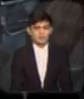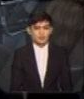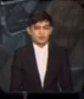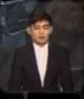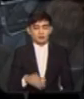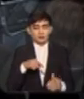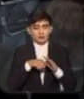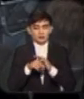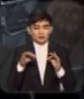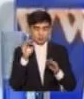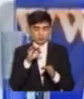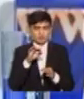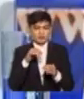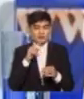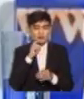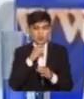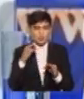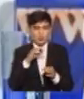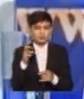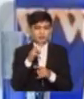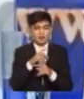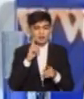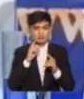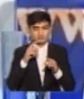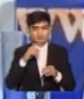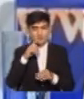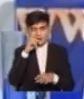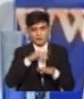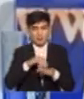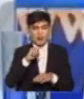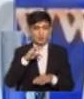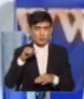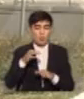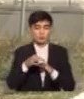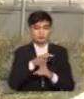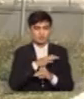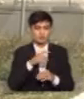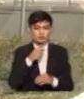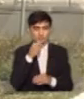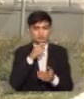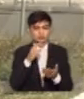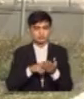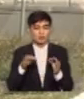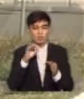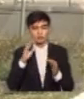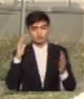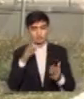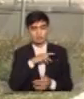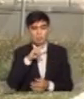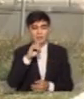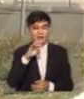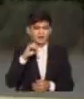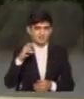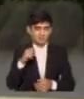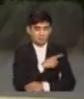Өңірдің әлеуметтік экономикалық жетістігін бөлісуге келген Атырау облысы әкіміне журналистер соңғы уақытта елді селт еткізген перинаталды